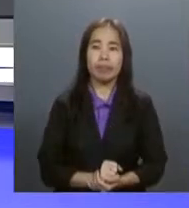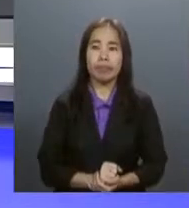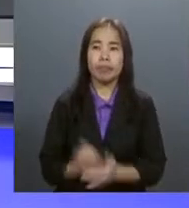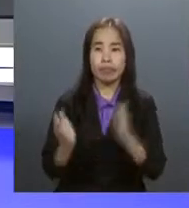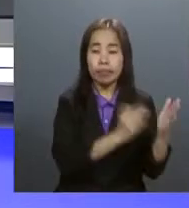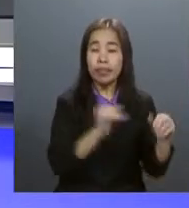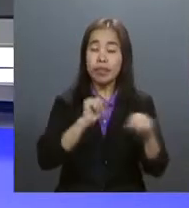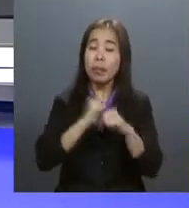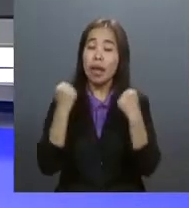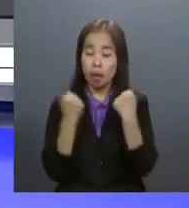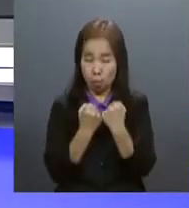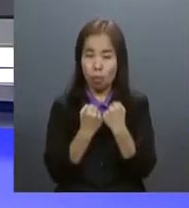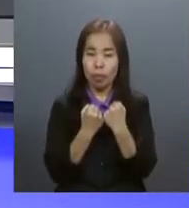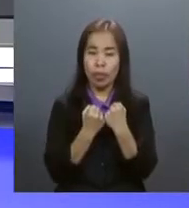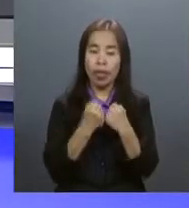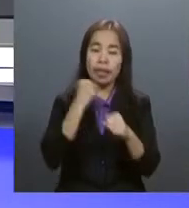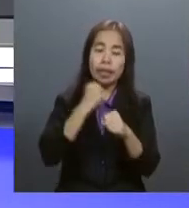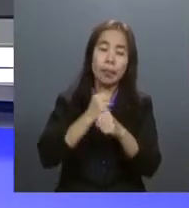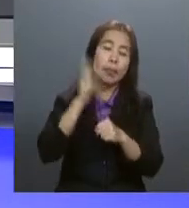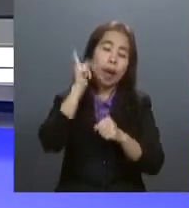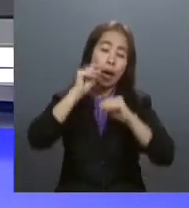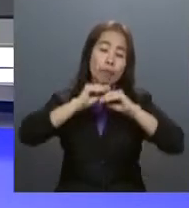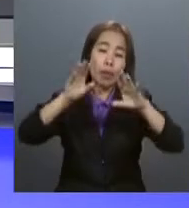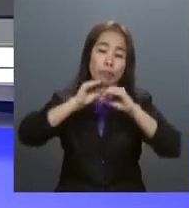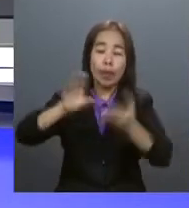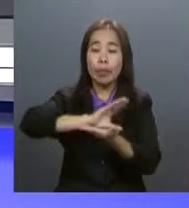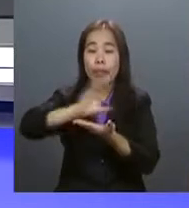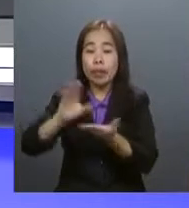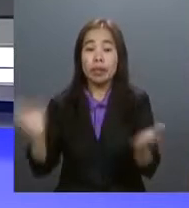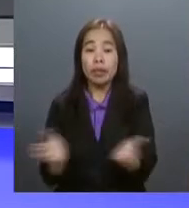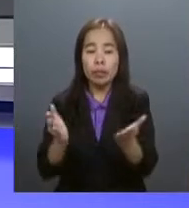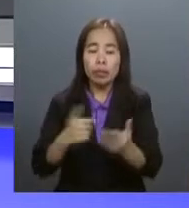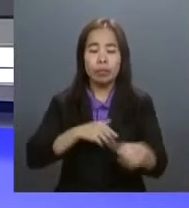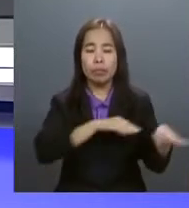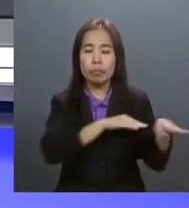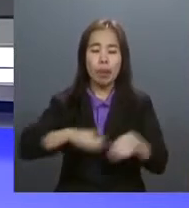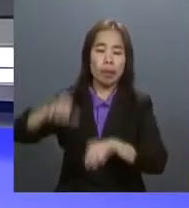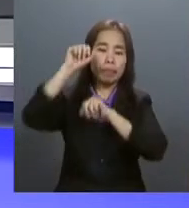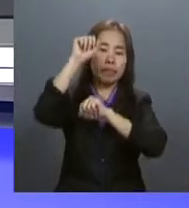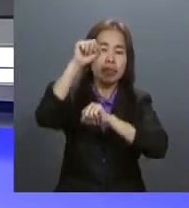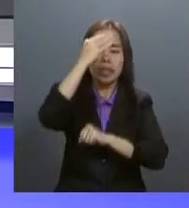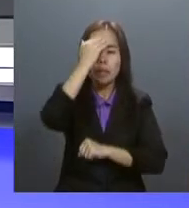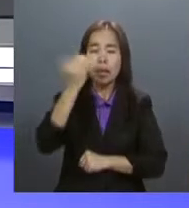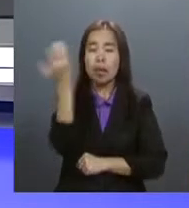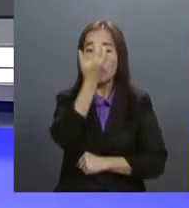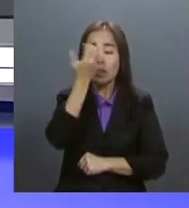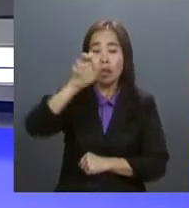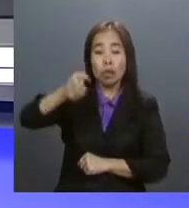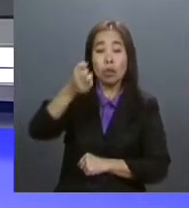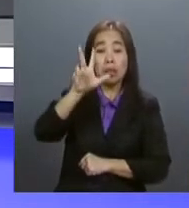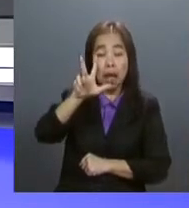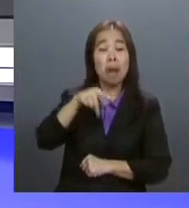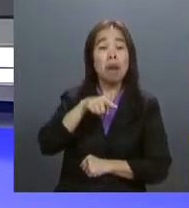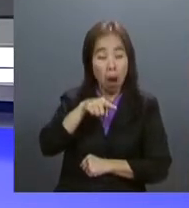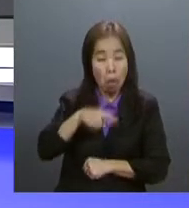สมาคมมีเดียเอเจนซี่และธุรกิจสื่อแห่งประเทศไทยเตรียมออกแถลงการแสดงจุดยืนนะครับหลังจากสถานีโทรทัศน์ช่อง3ยืนยันให้นายสร